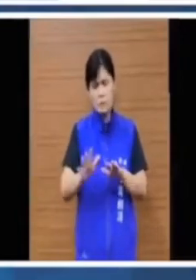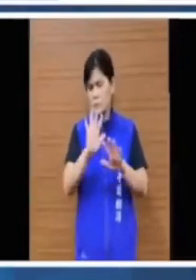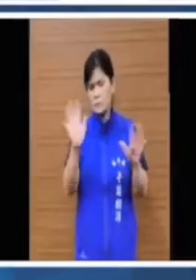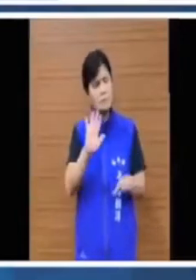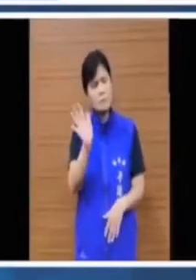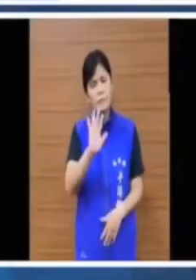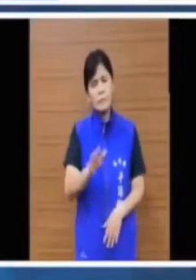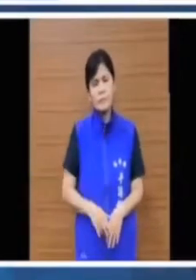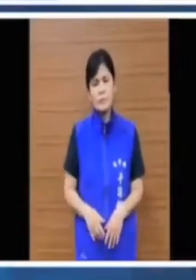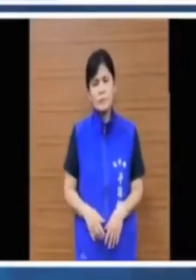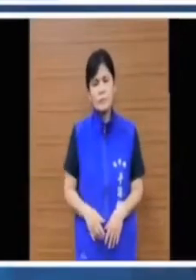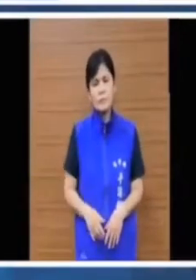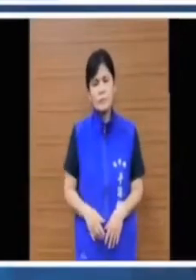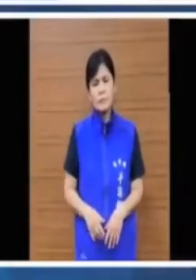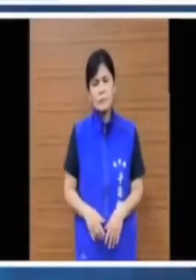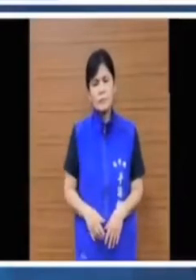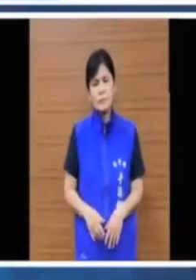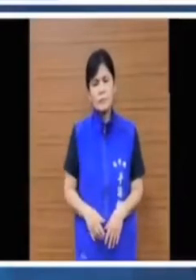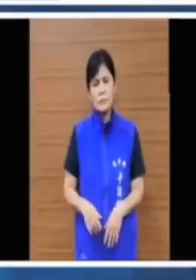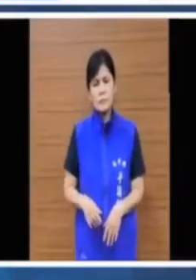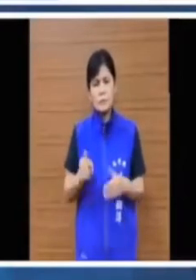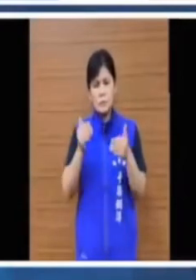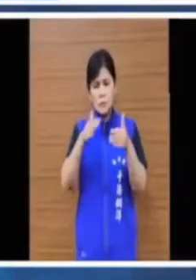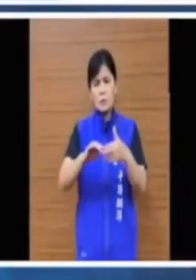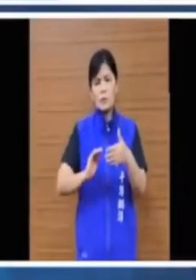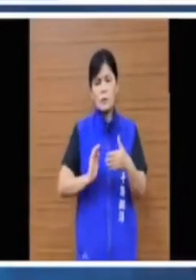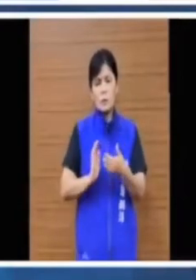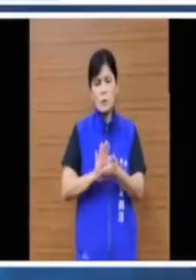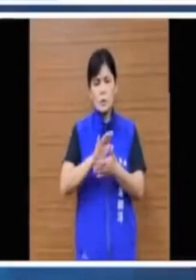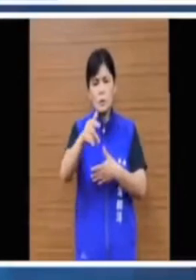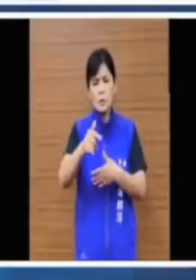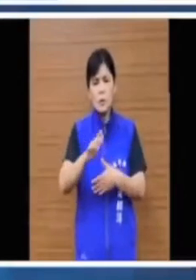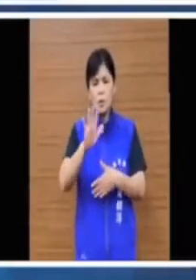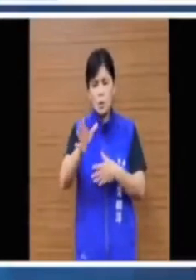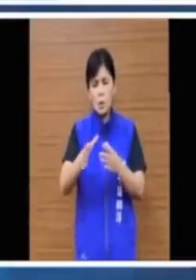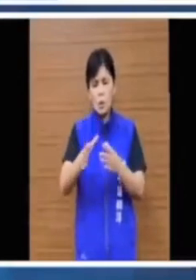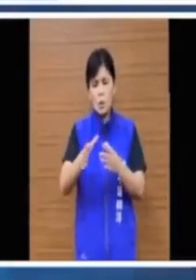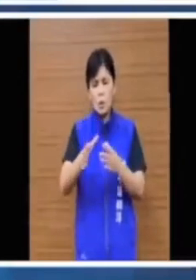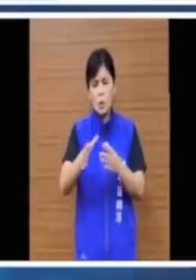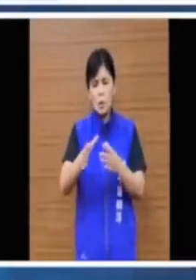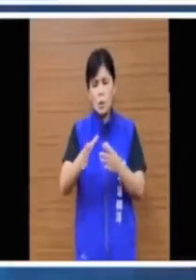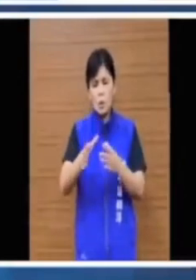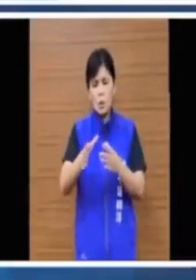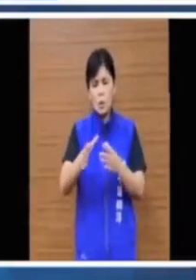其他的后续的部分就请相关的局处，包括